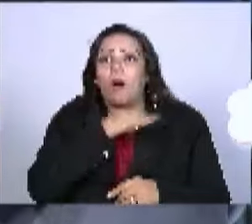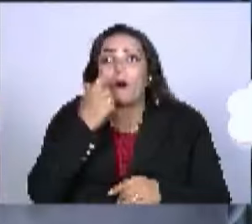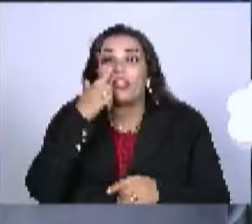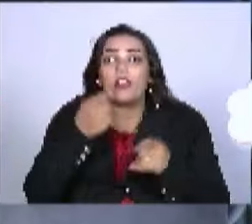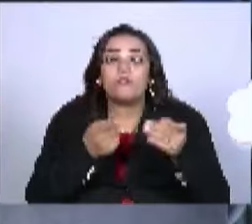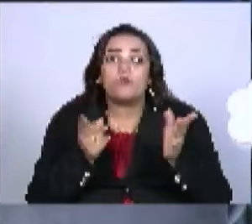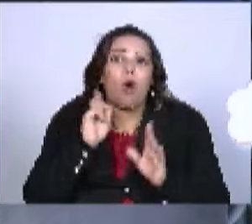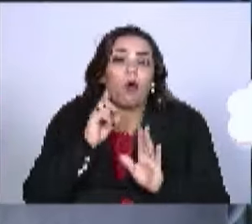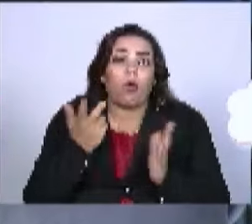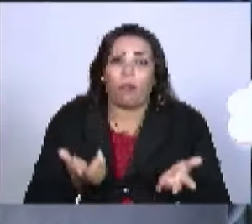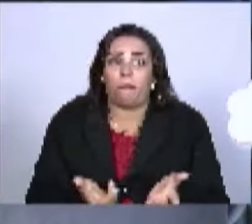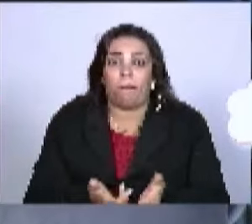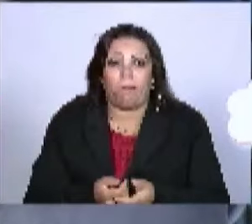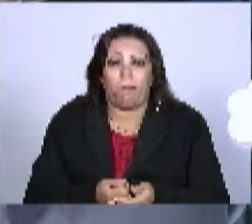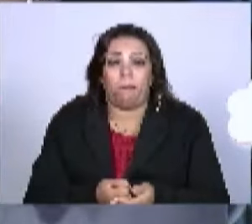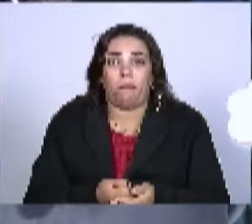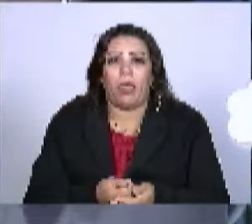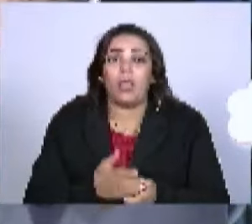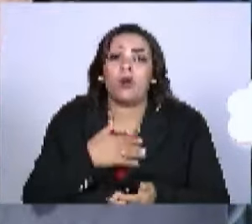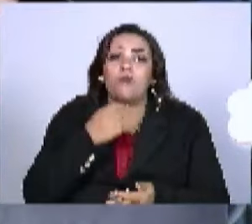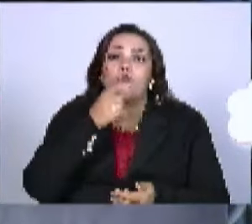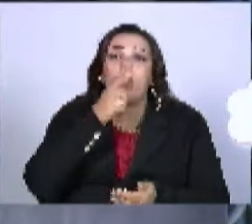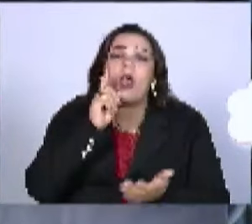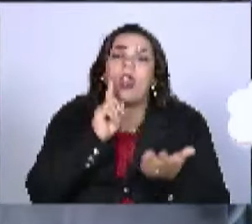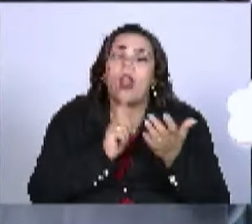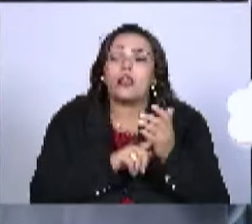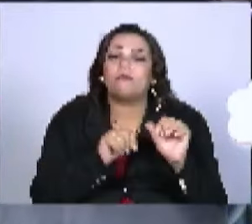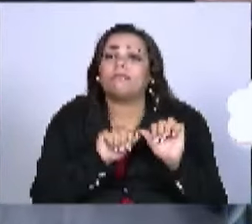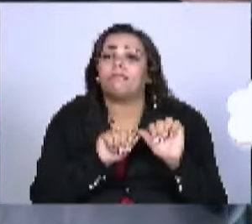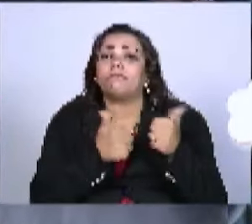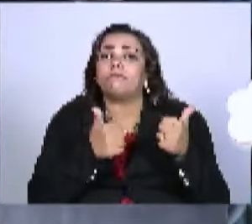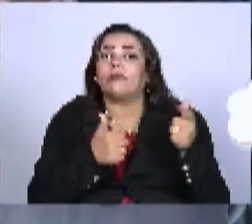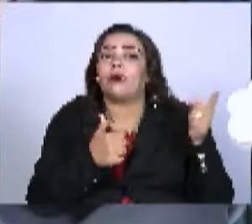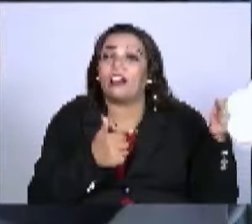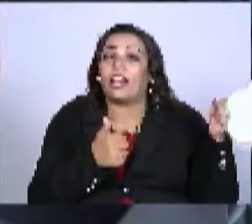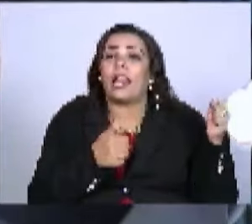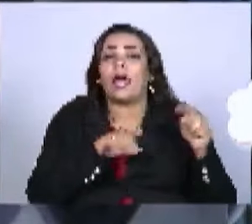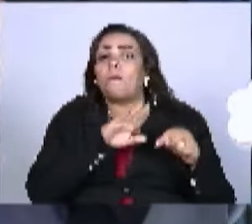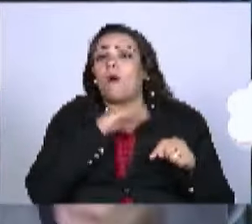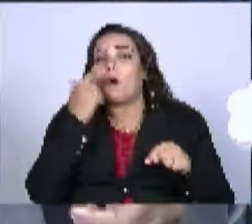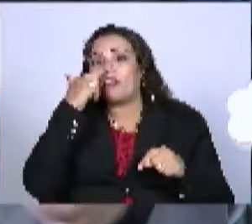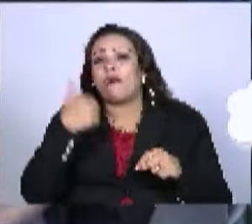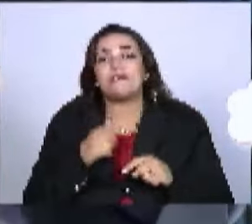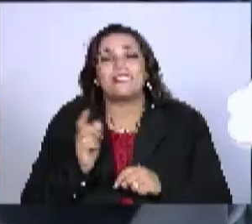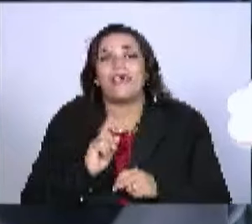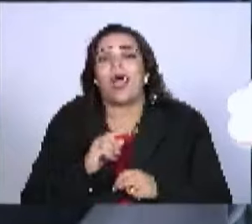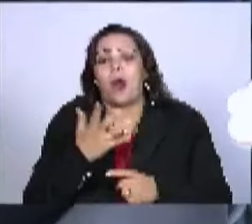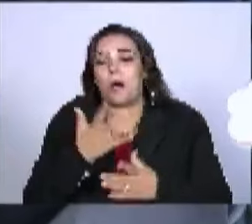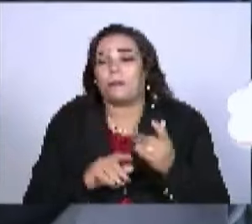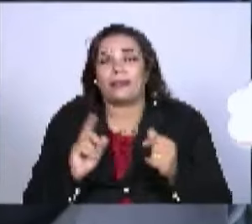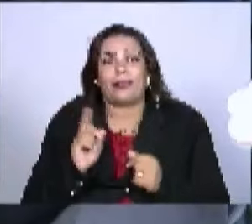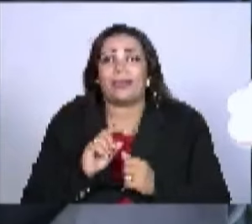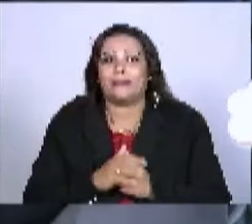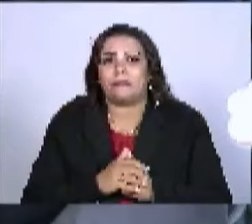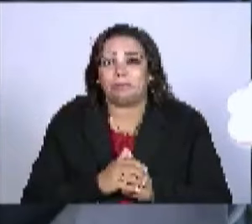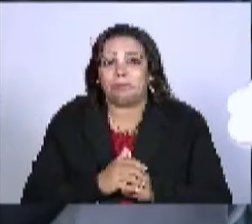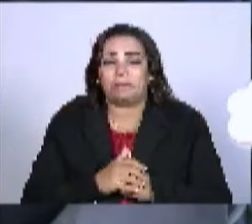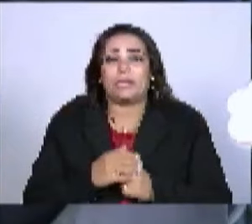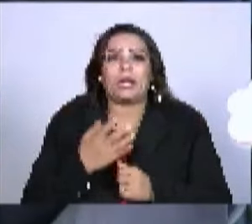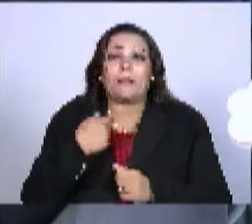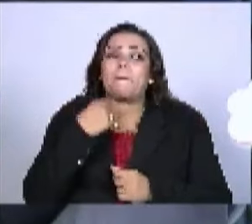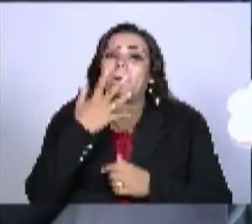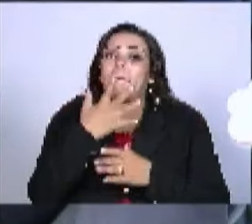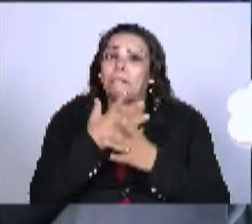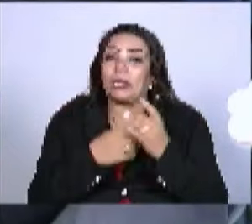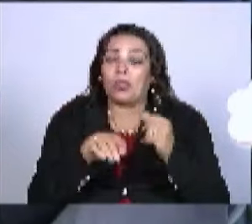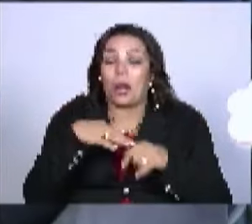بالضبط فانا عاييز اقول لها عشان كده قلت لك اتخلصي منه ما تخلصش من نفسك ولا من ان اب صح ف بنتي اذا كان